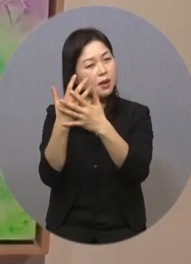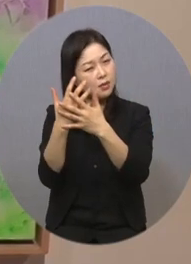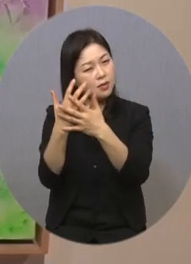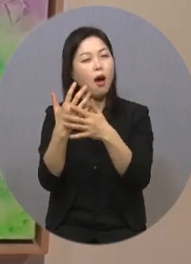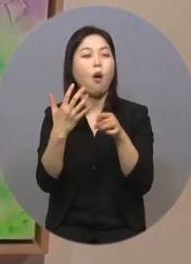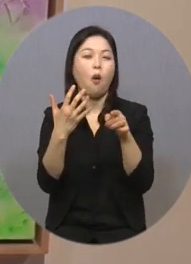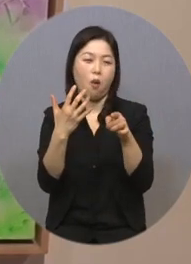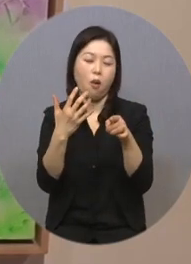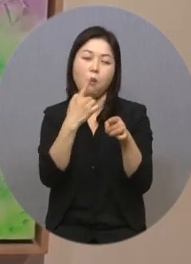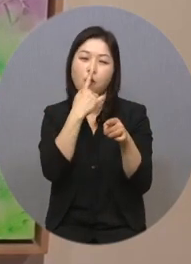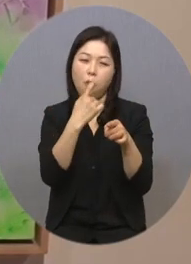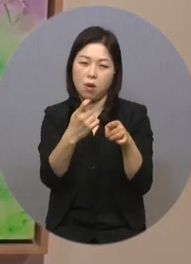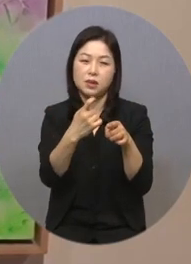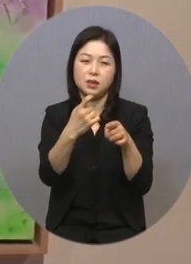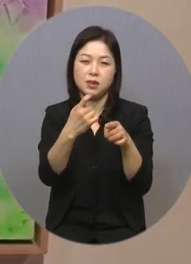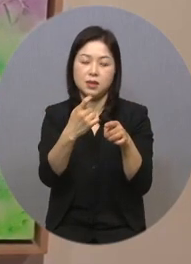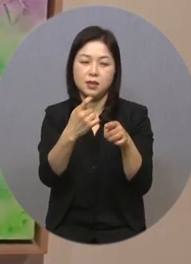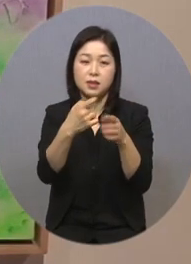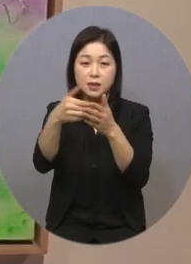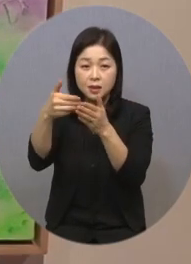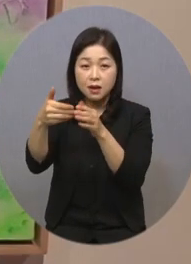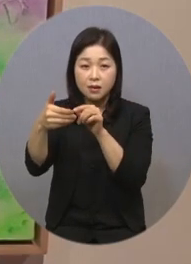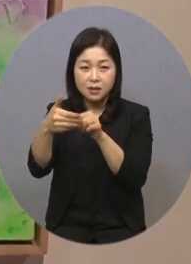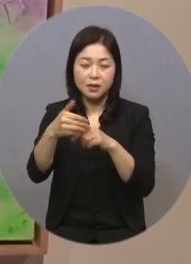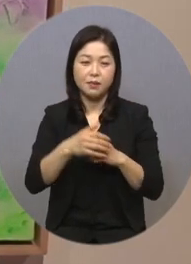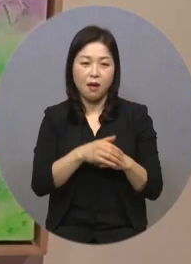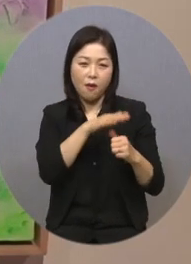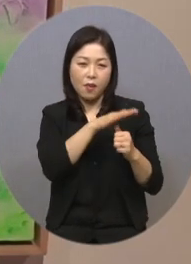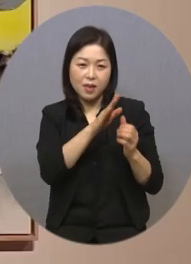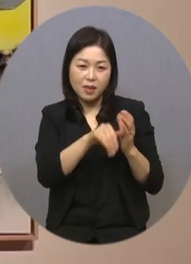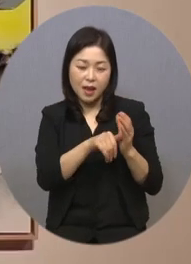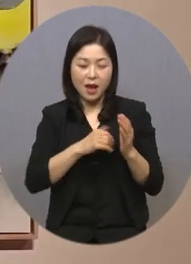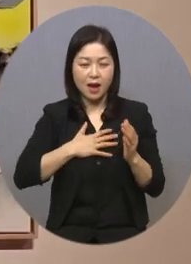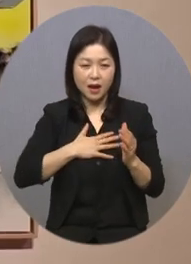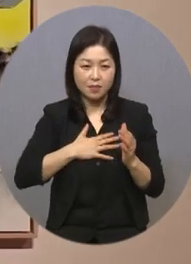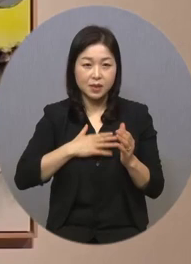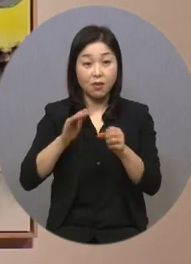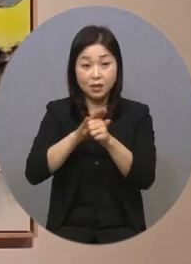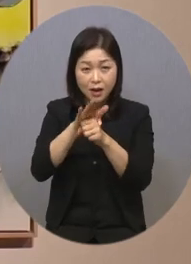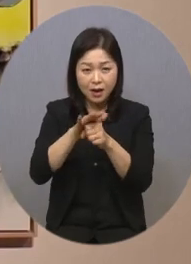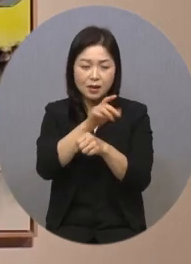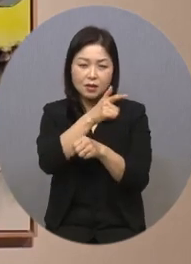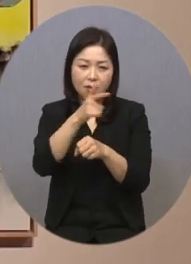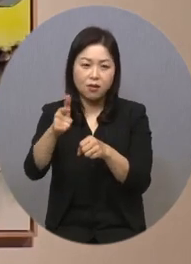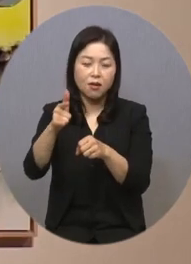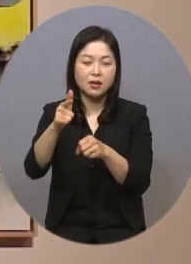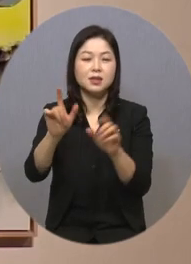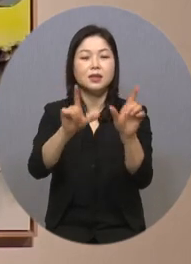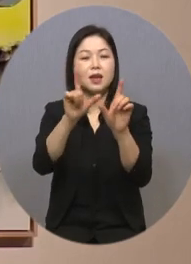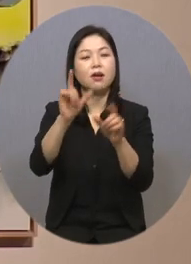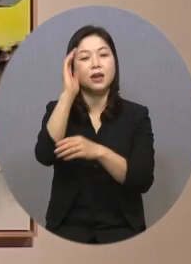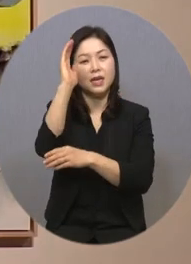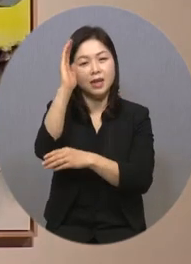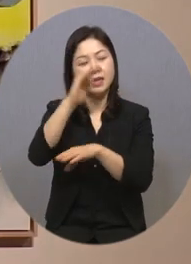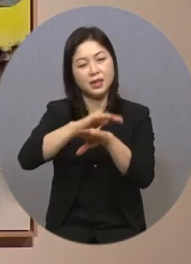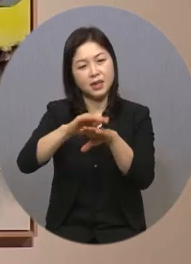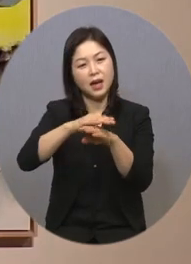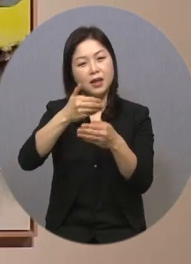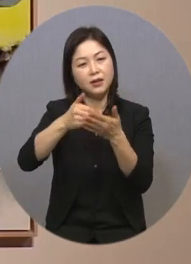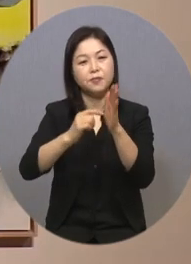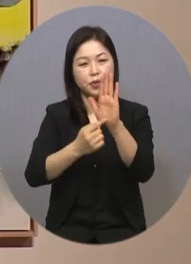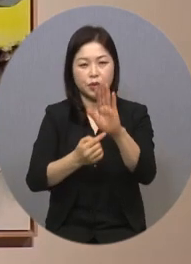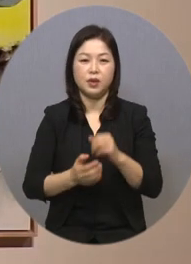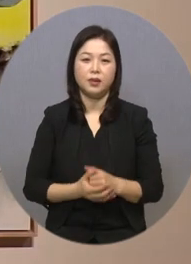더해주는 작품들은 동심을 담은 추억과 사랑 등 다양한 삶의 이야기들을 화폭 속에 고스란히